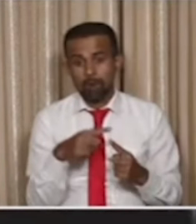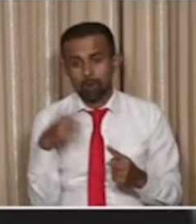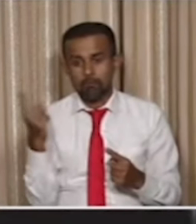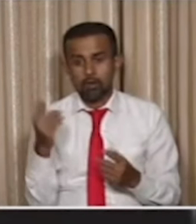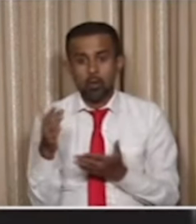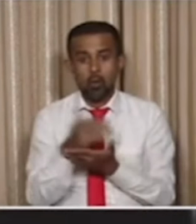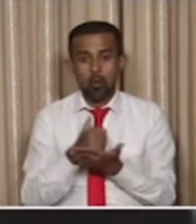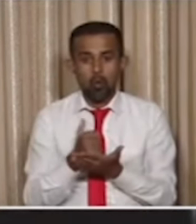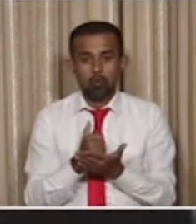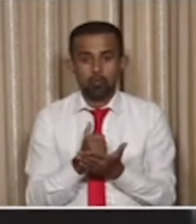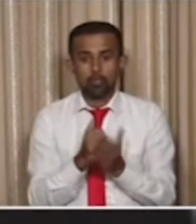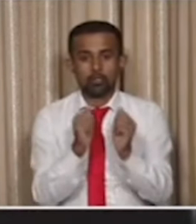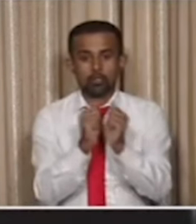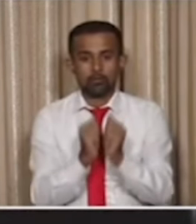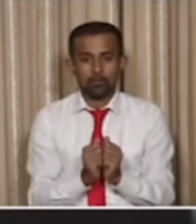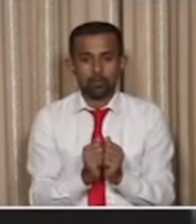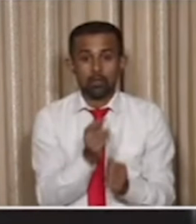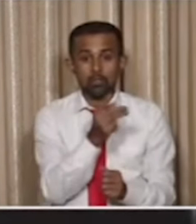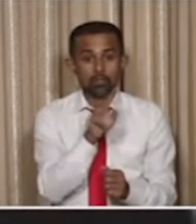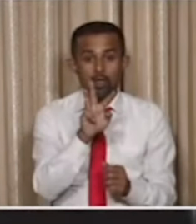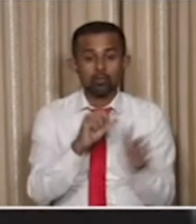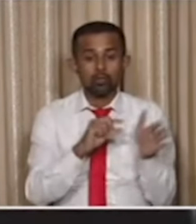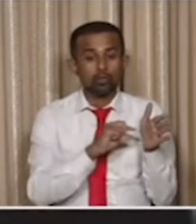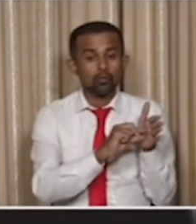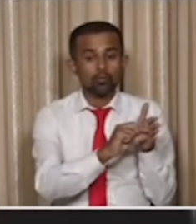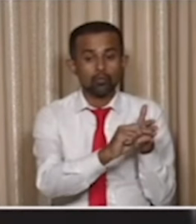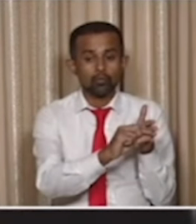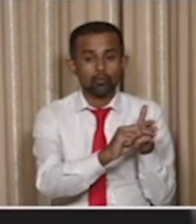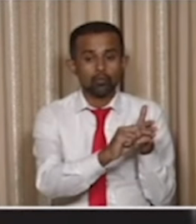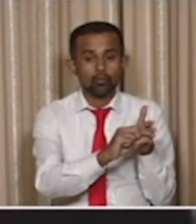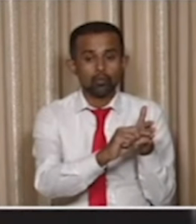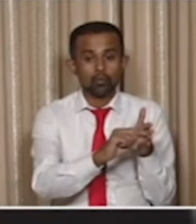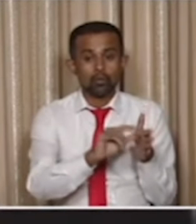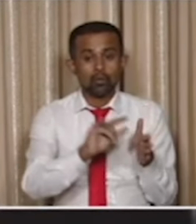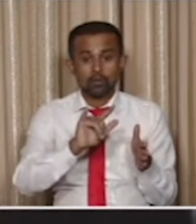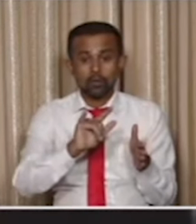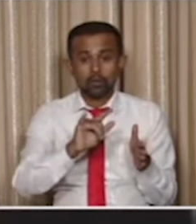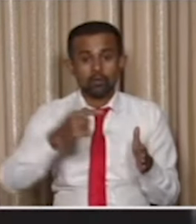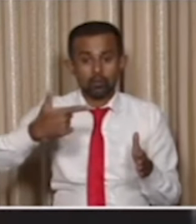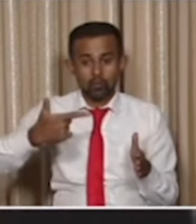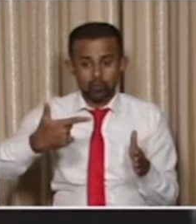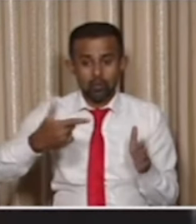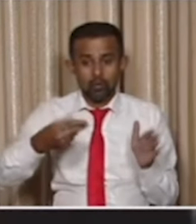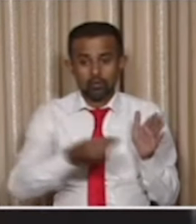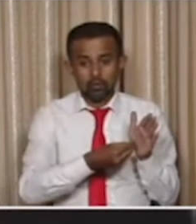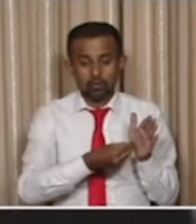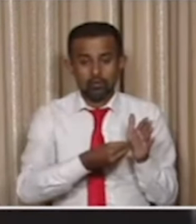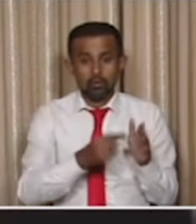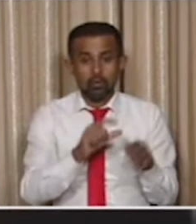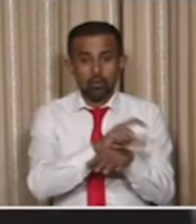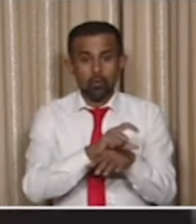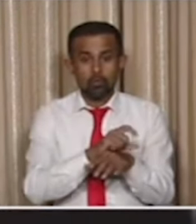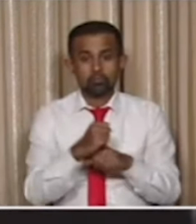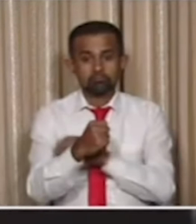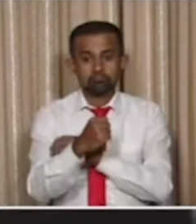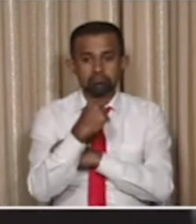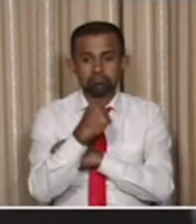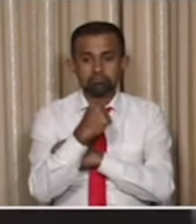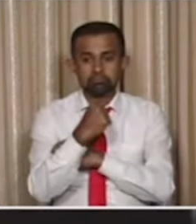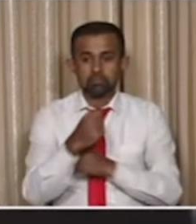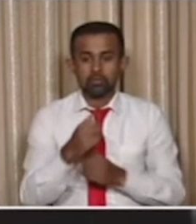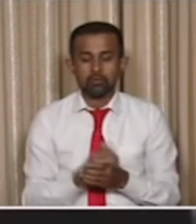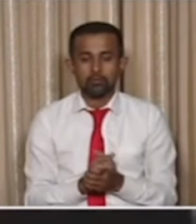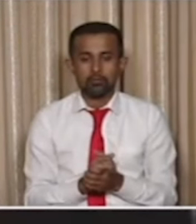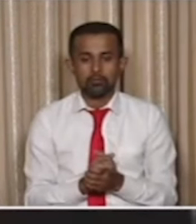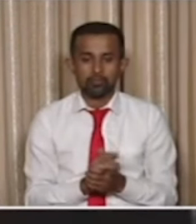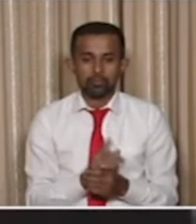දෑ කිරීම කියන එක 13 වෙන වගන්තියේ යා ඌ අනුවගන්තියට තියෙනවා කොමිෂන් සභාවේ බලතල හැටියට. ඒ